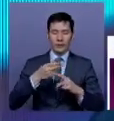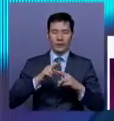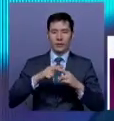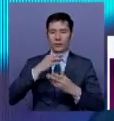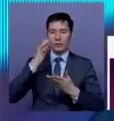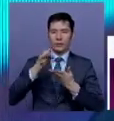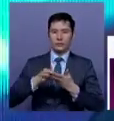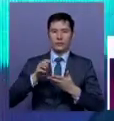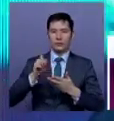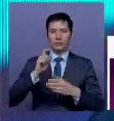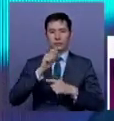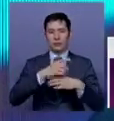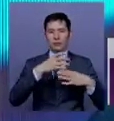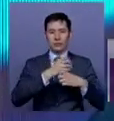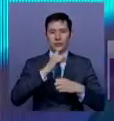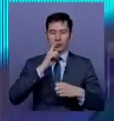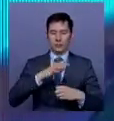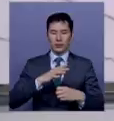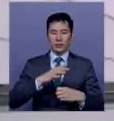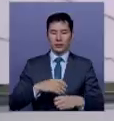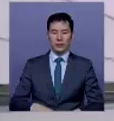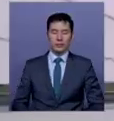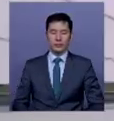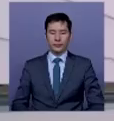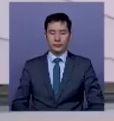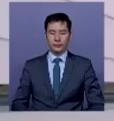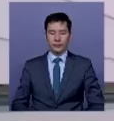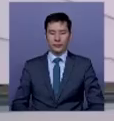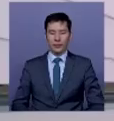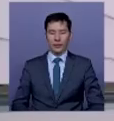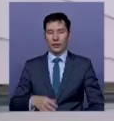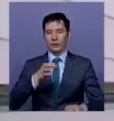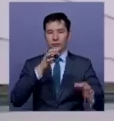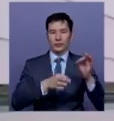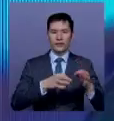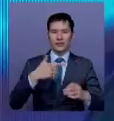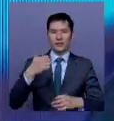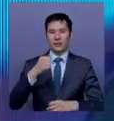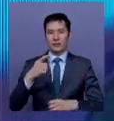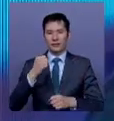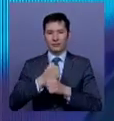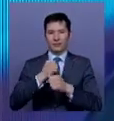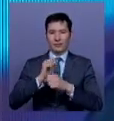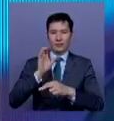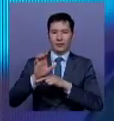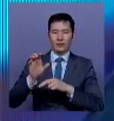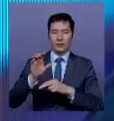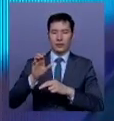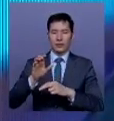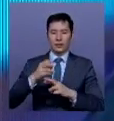мердігерлерінде болмайды. Ол тікелей қызмет көрсету компанияларында болады. Мұнай газ өндірісіне қызмет көрсету